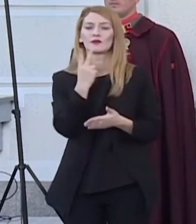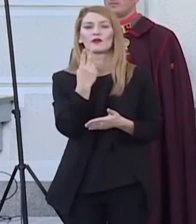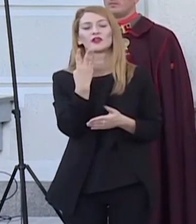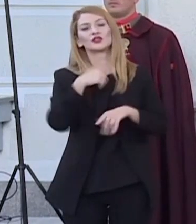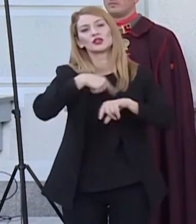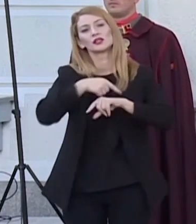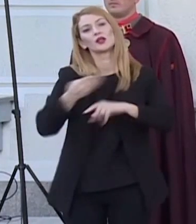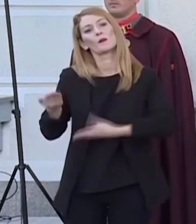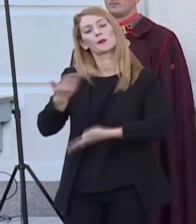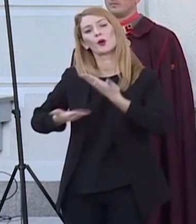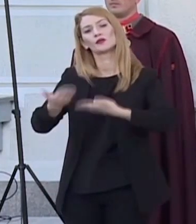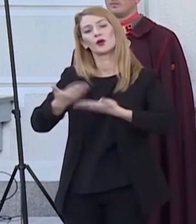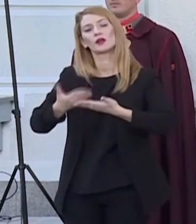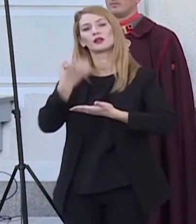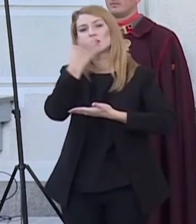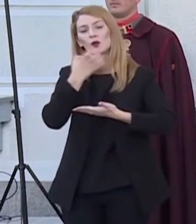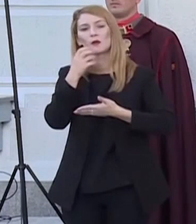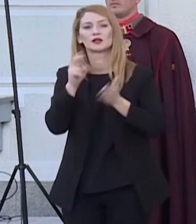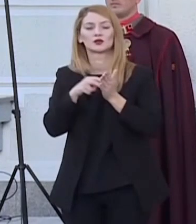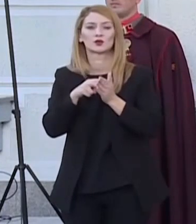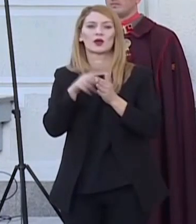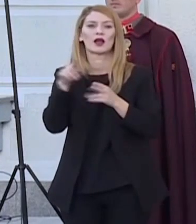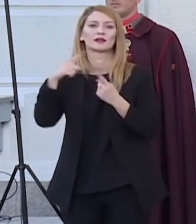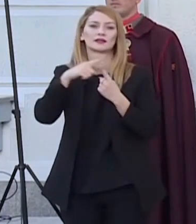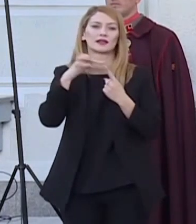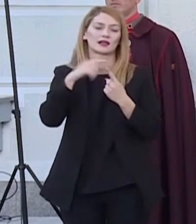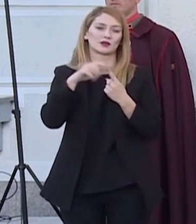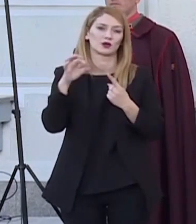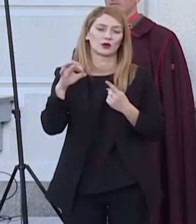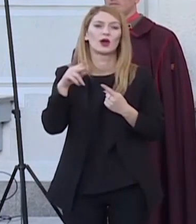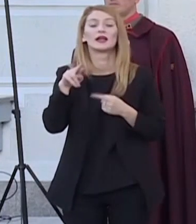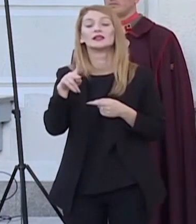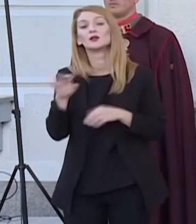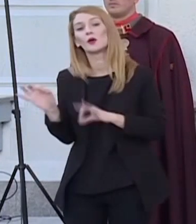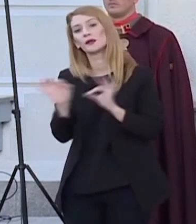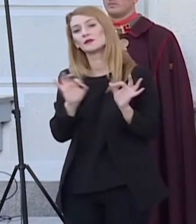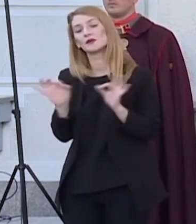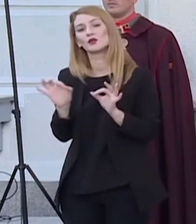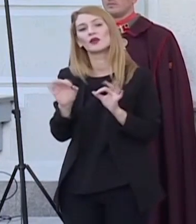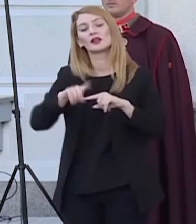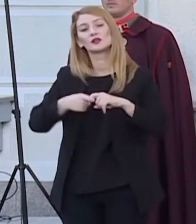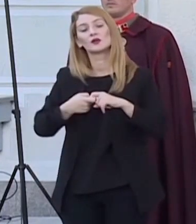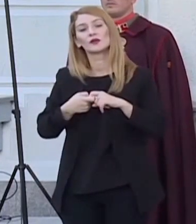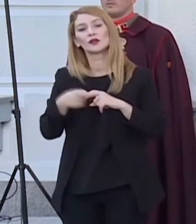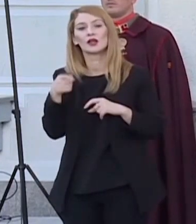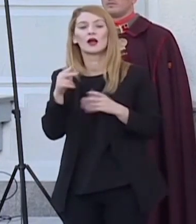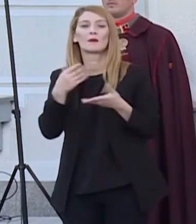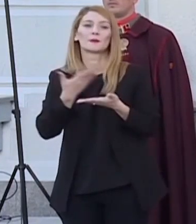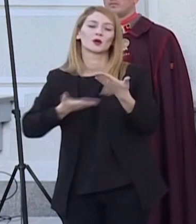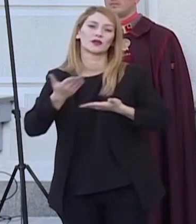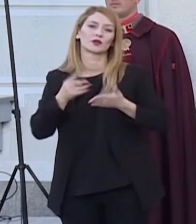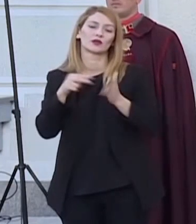24-часовно производство на електрична и топлинска енергија во ТЕТО, како и за обезбедување на суровини за производство на електрична